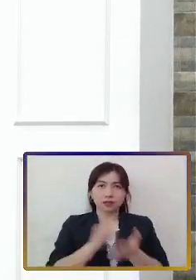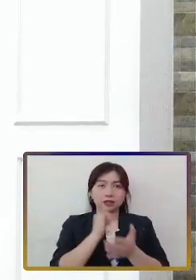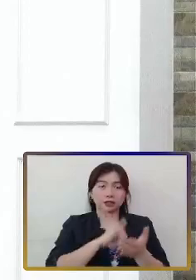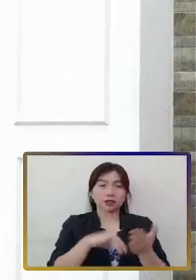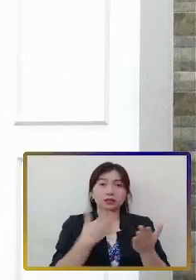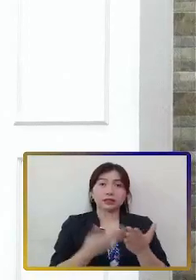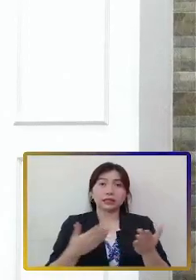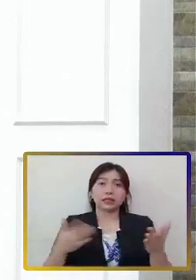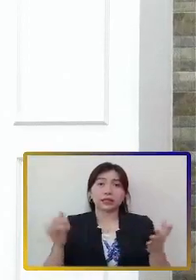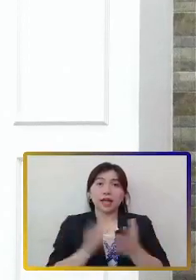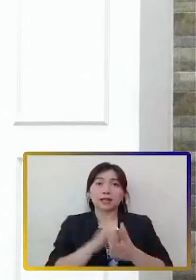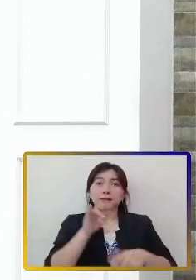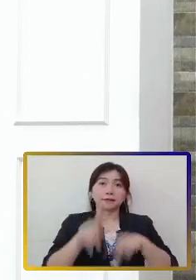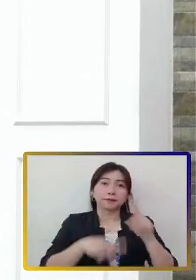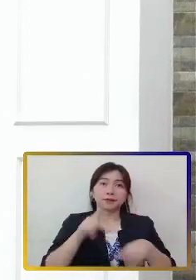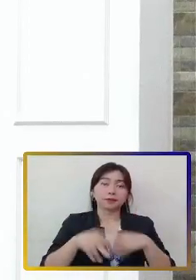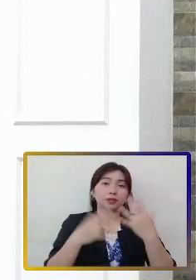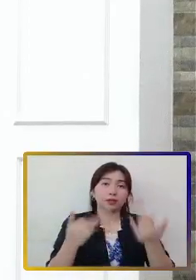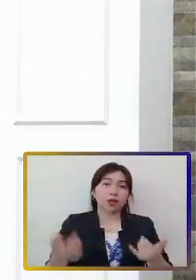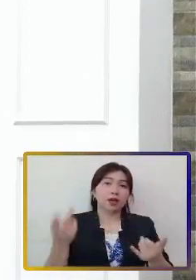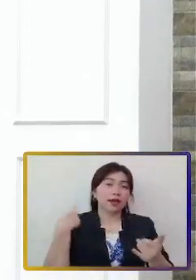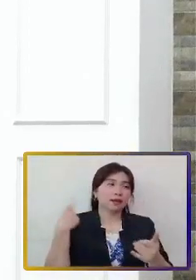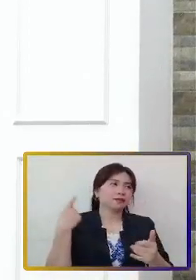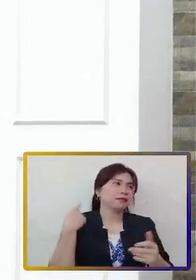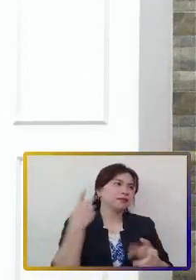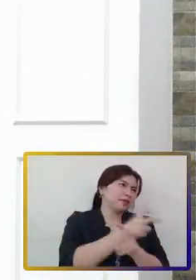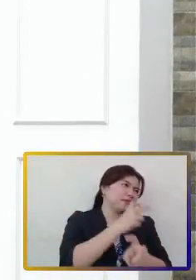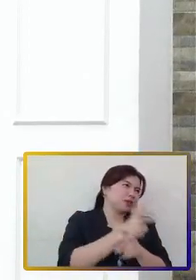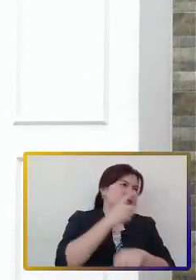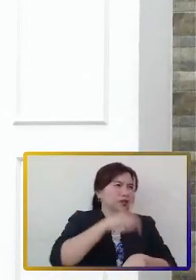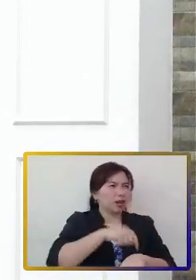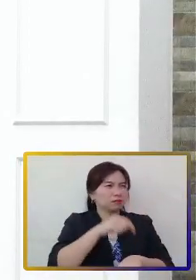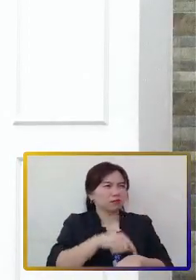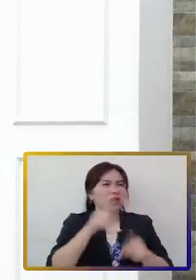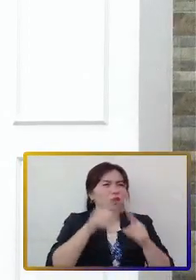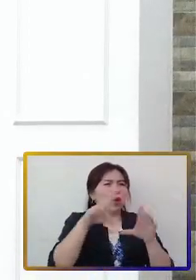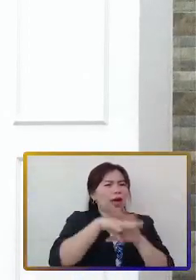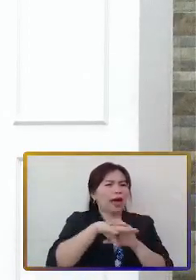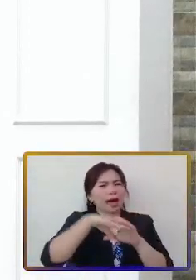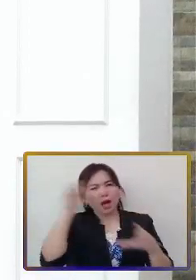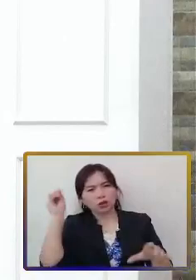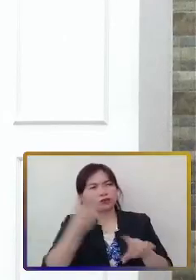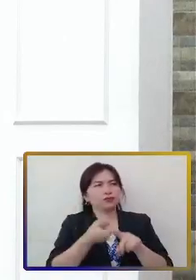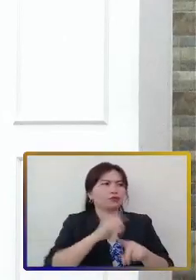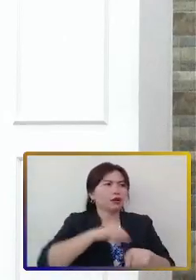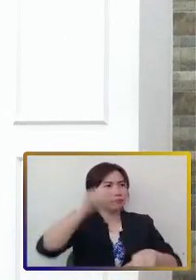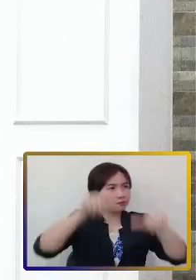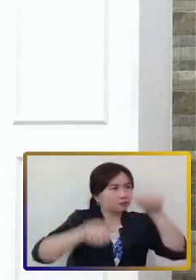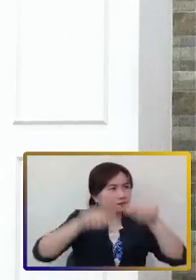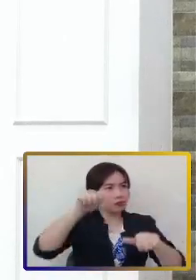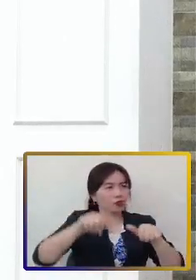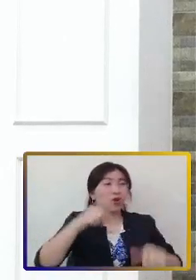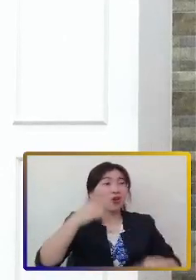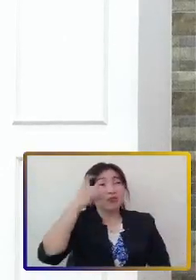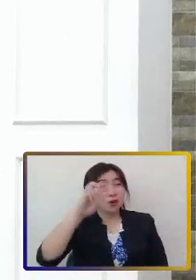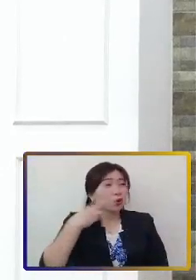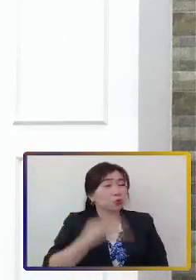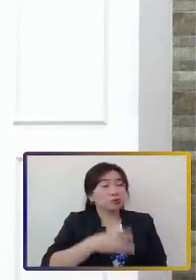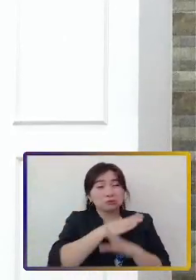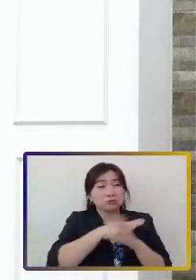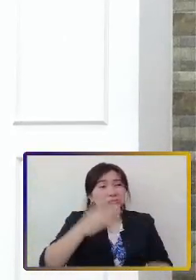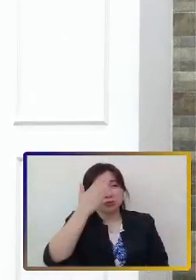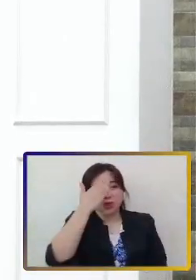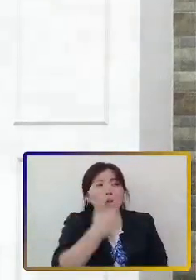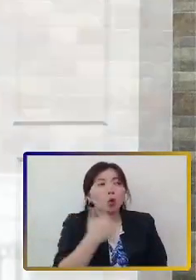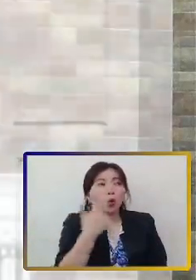people are having a hard time to out of in life for we do not know anymore whom we